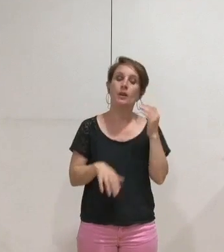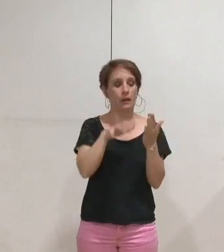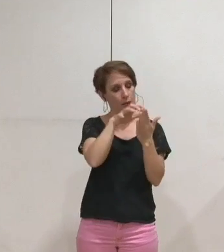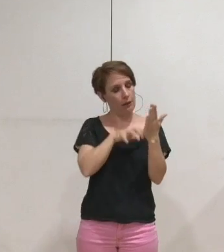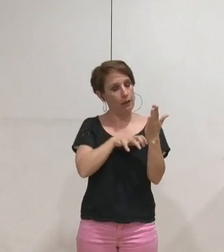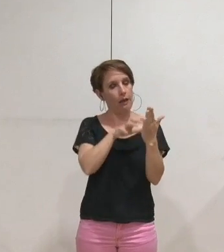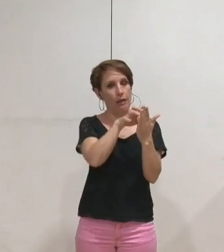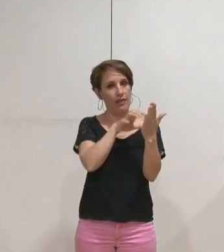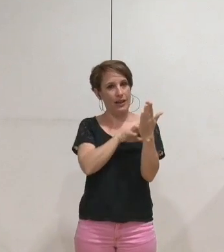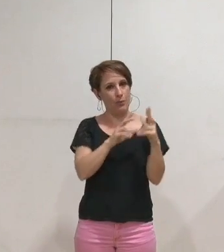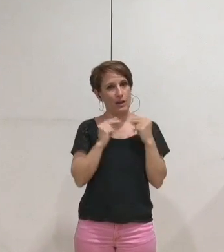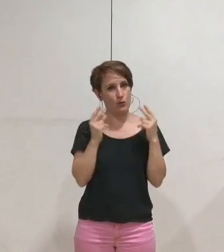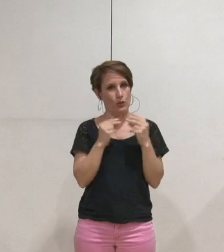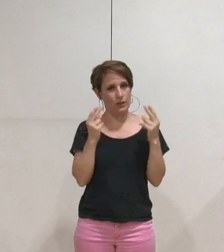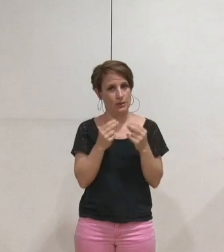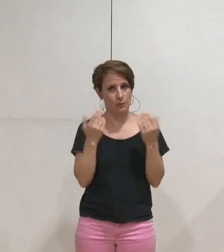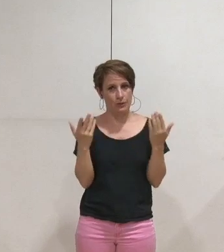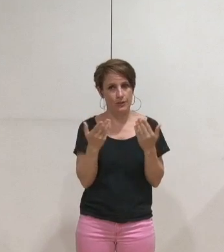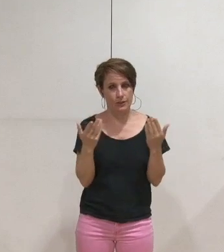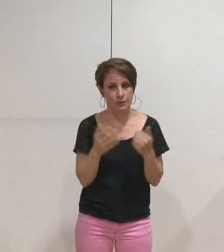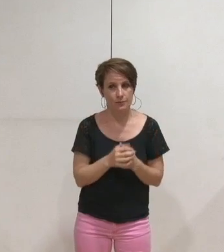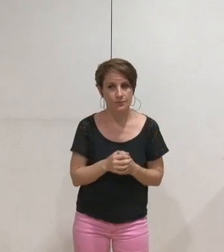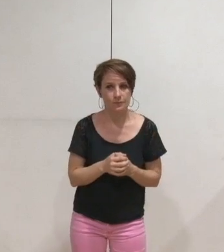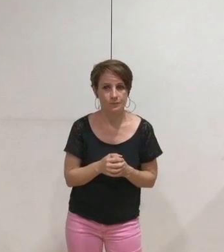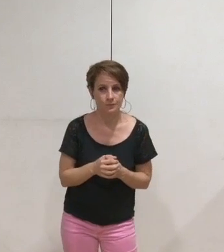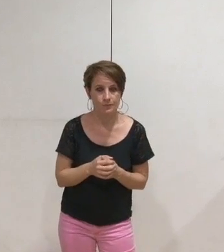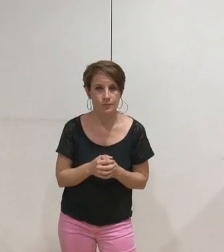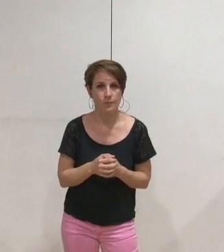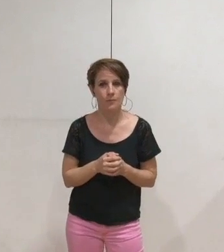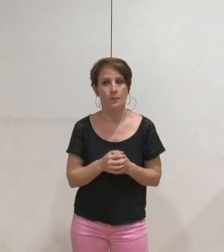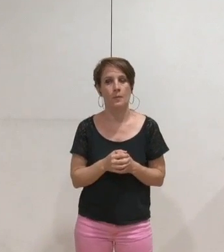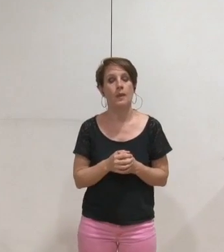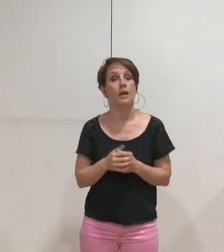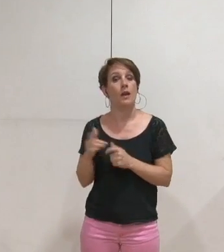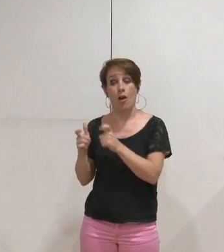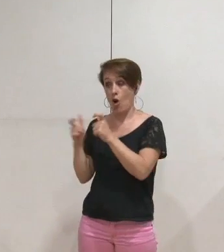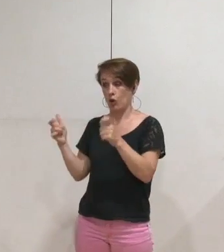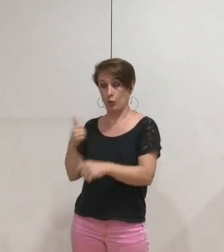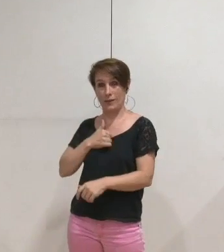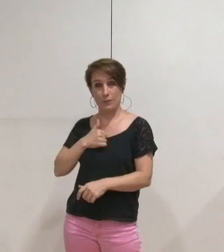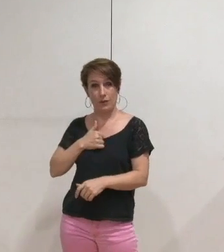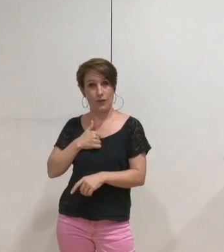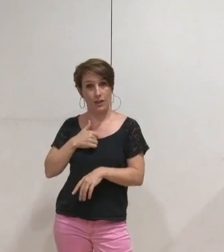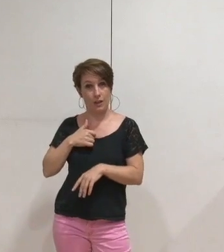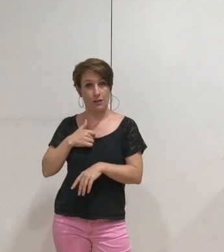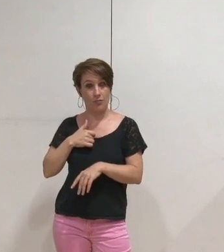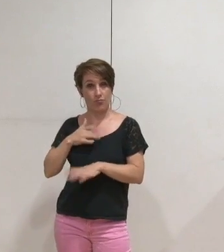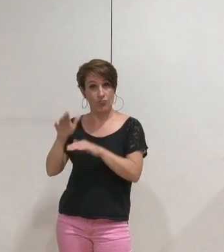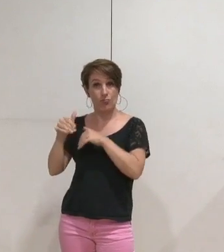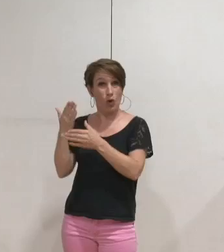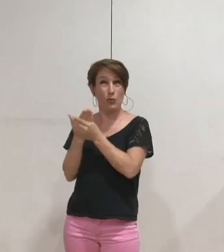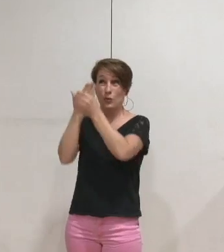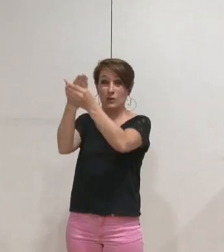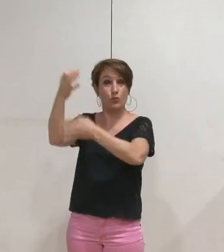l'explicite pardon le l'action qu'avait engagé le promoteur suit son cours au tribunal